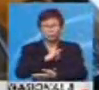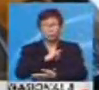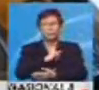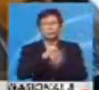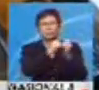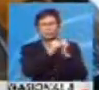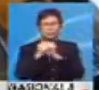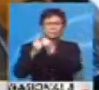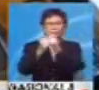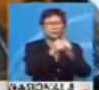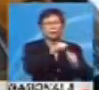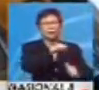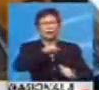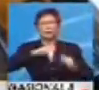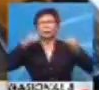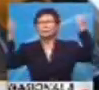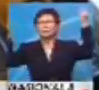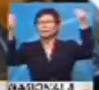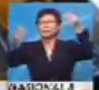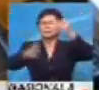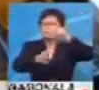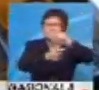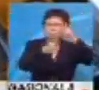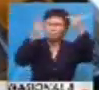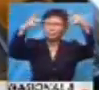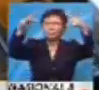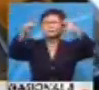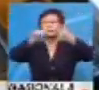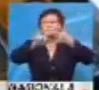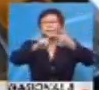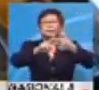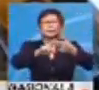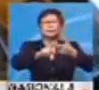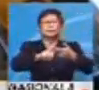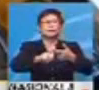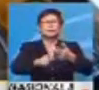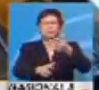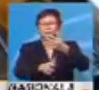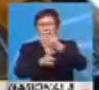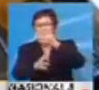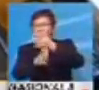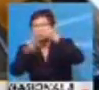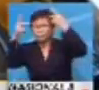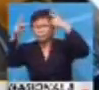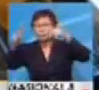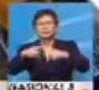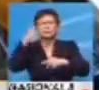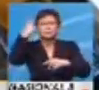bersama-sama dengan ali-ali majelis timbalannya presiden naik-naik presiden